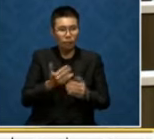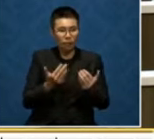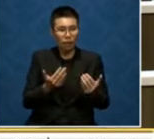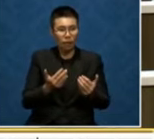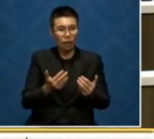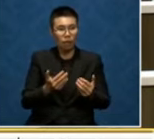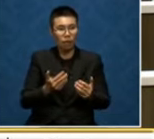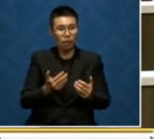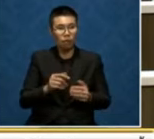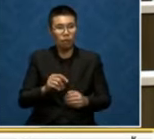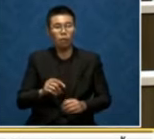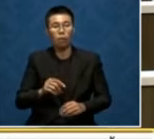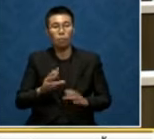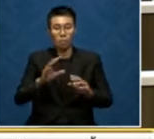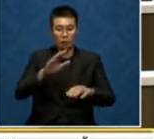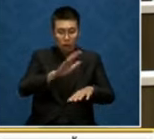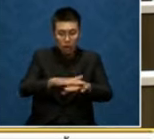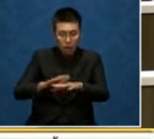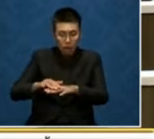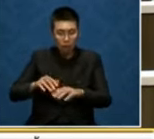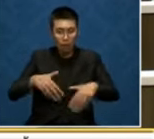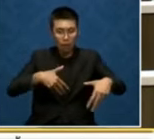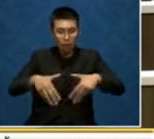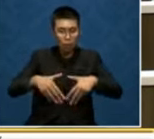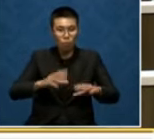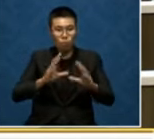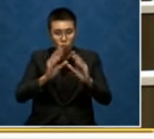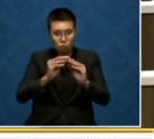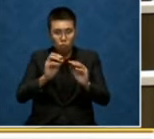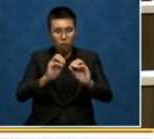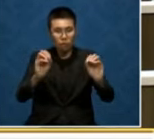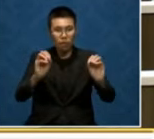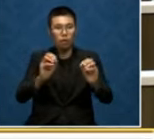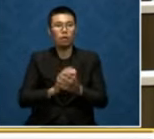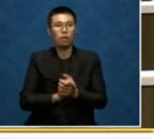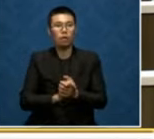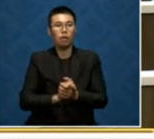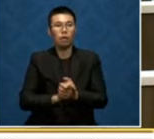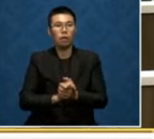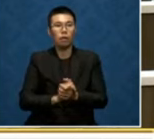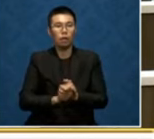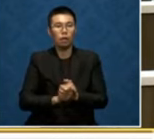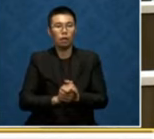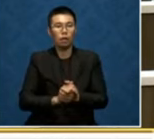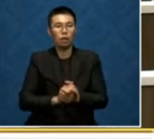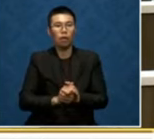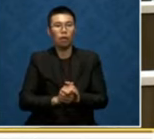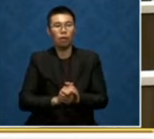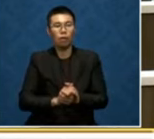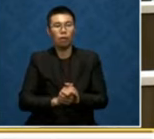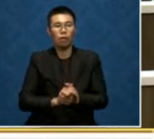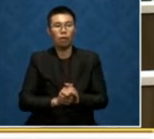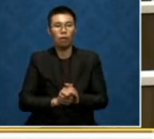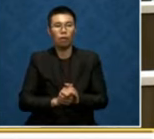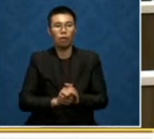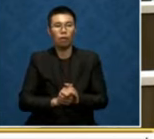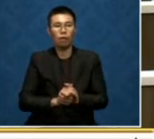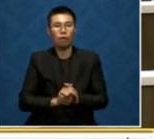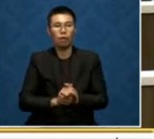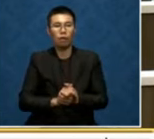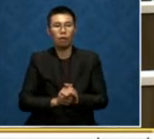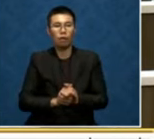ทำประชาคมเพิ่มเติมแต่อย่างใดไปใช้มติในประชาคมในการดำเนินการที่